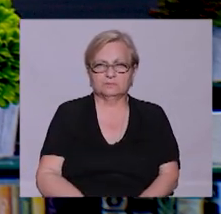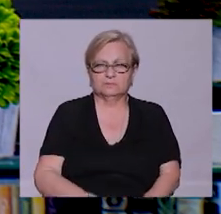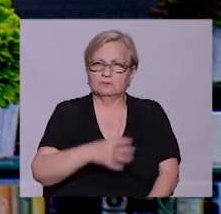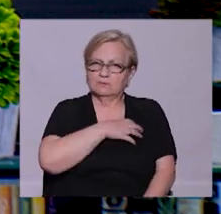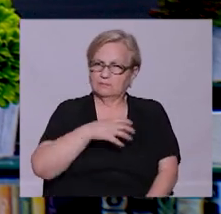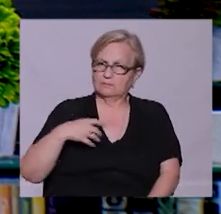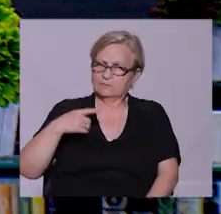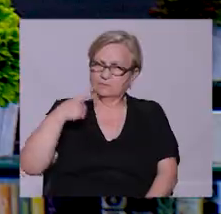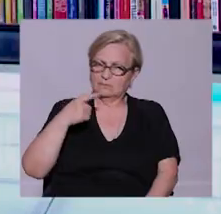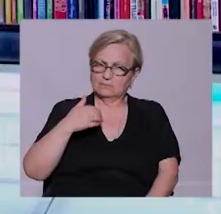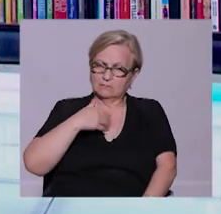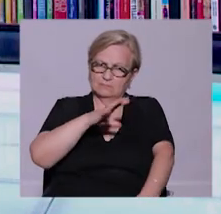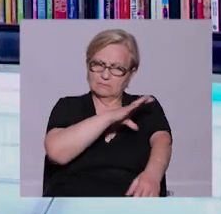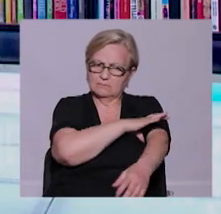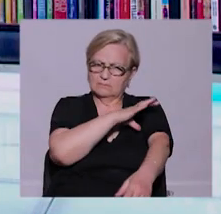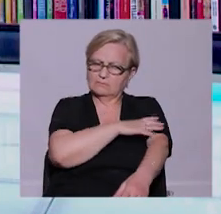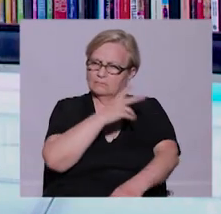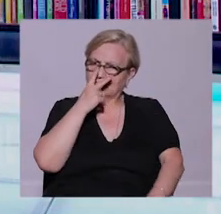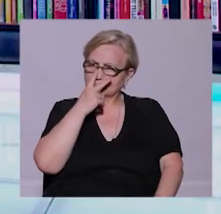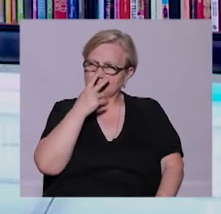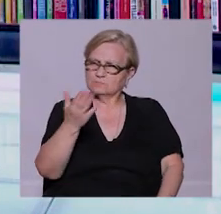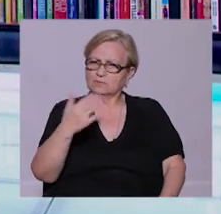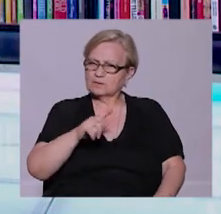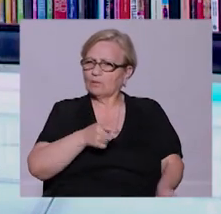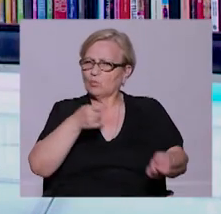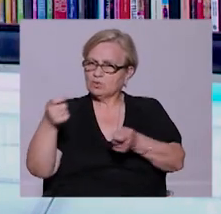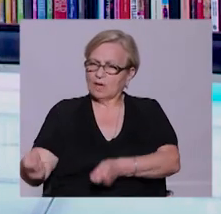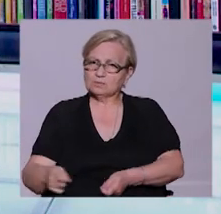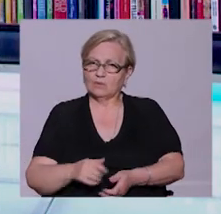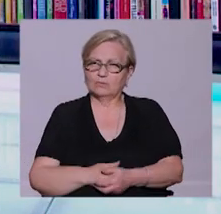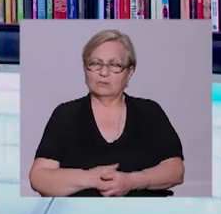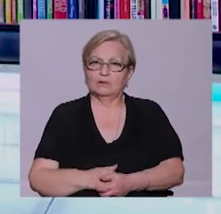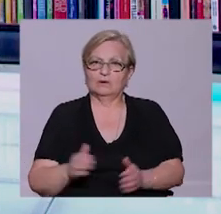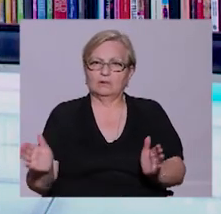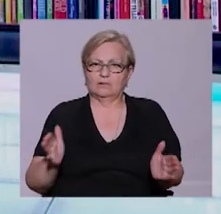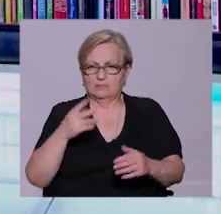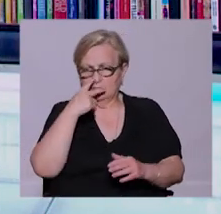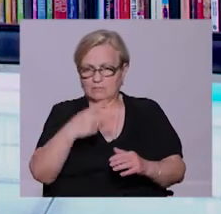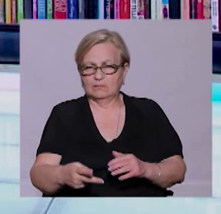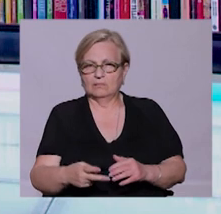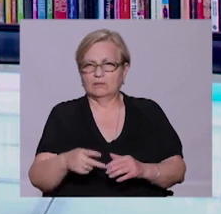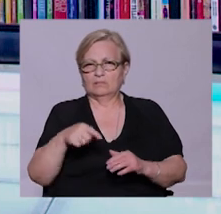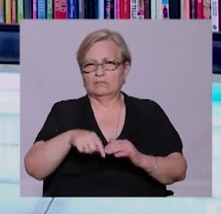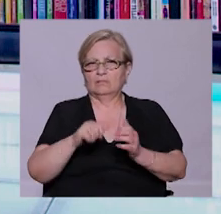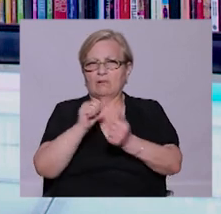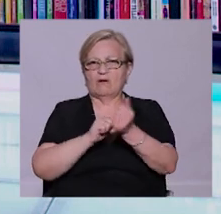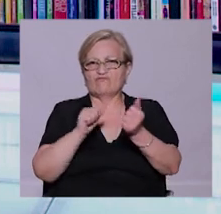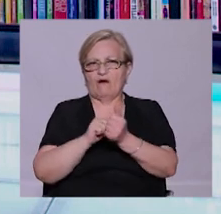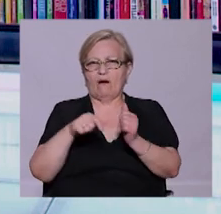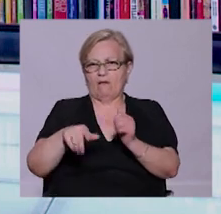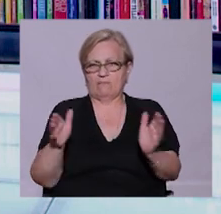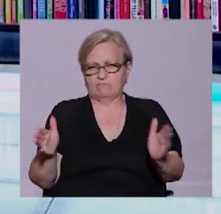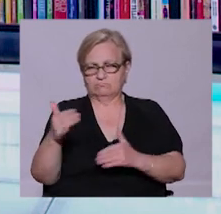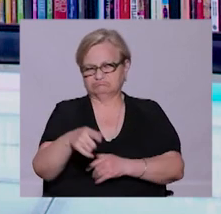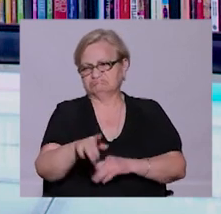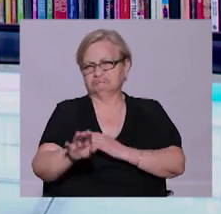მეფემ ბრძანა, ჩემი რძლის მზითევი მაჩვენეთ, ნახო რა მოჰყოლიაო. კოლოფი მოიტანეს და მოართვეს, ამის მეტი არა